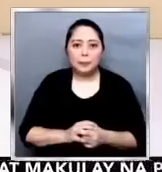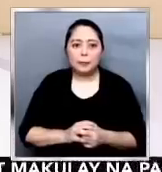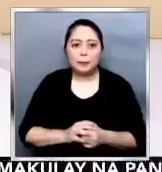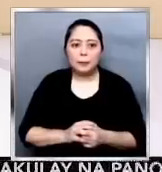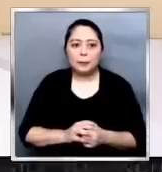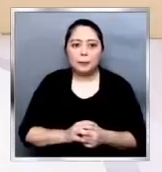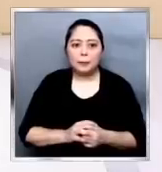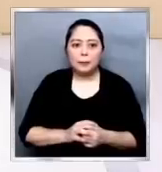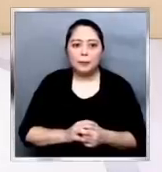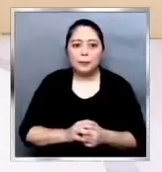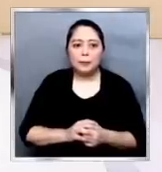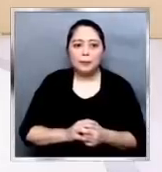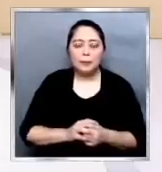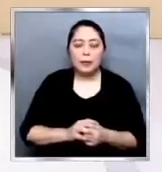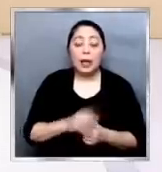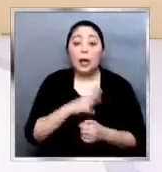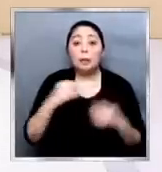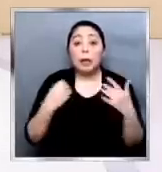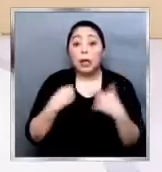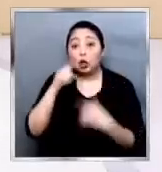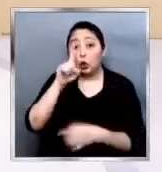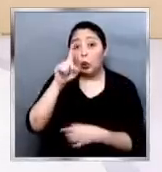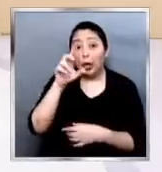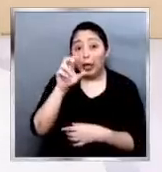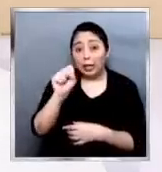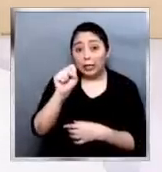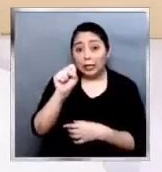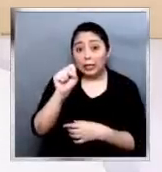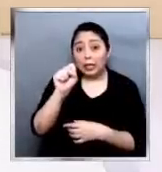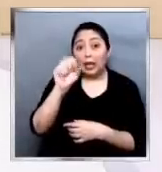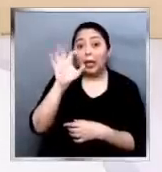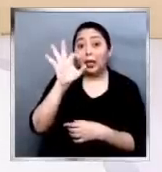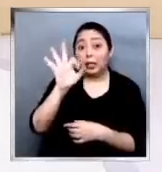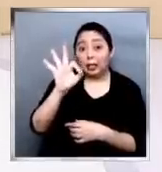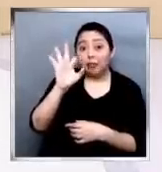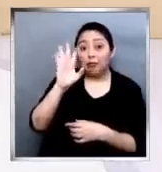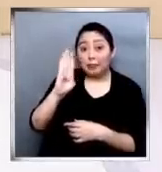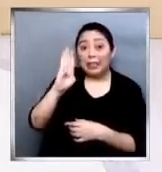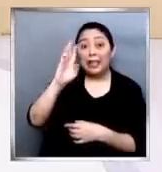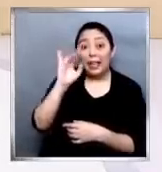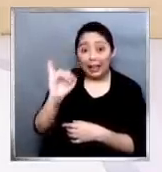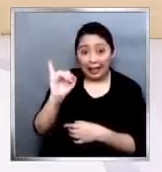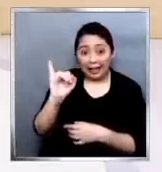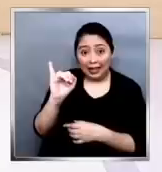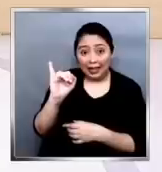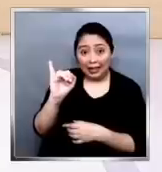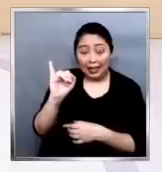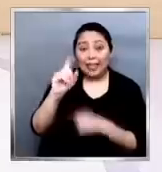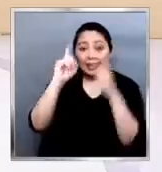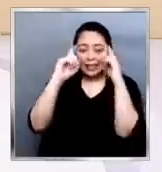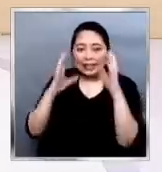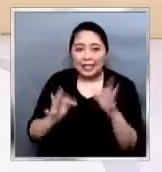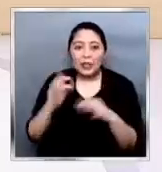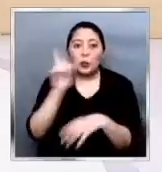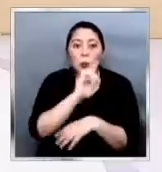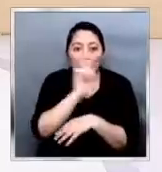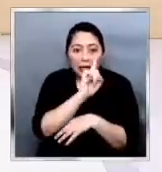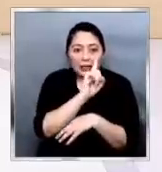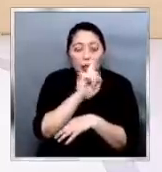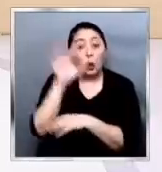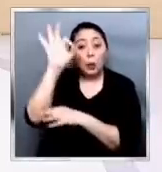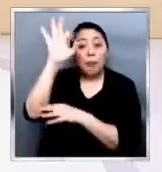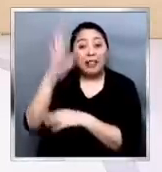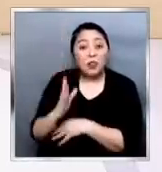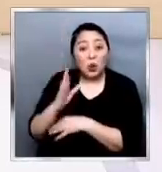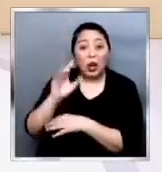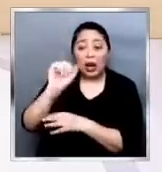Nais ang U.S. Federal Bureau of Investigation na ma-extradite o mailipad sa Amerika si Pastor Apollo Quiboloy at dalawang